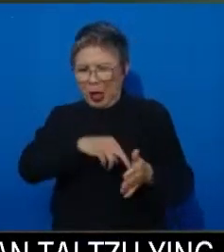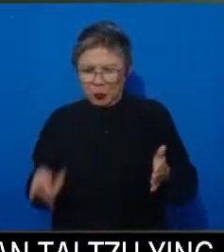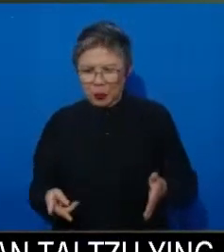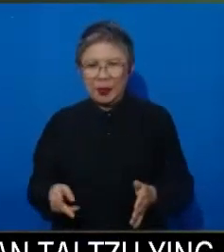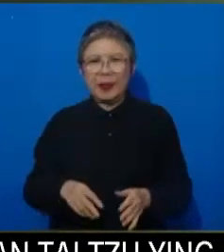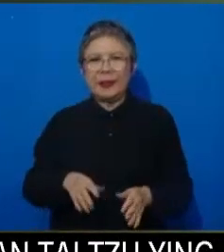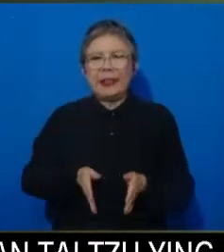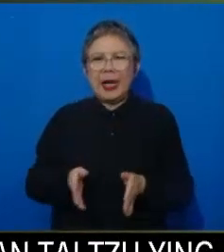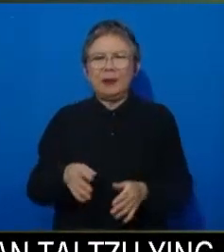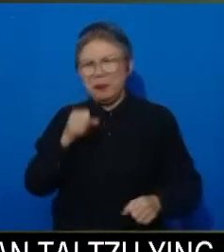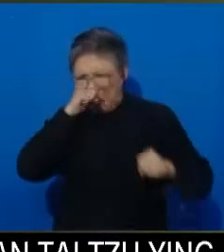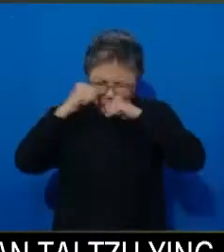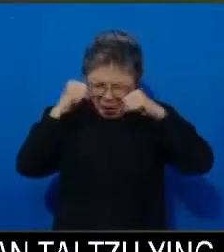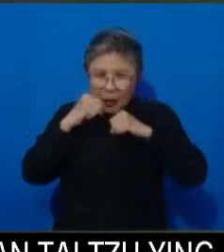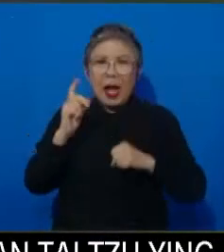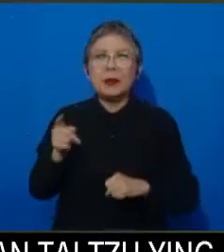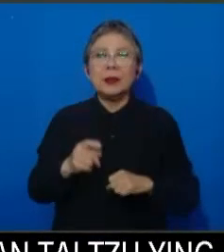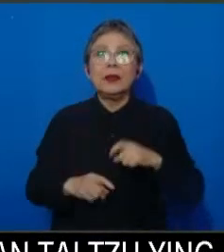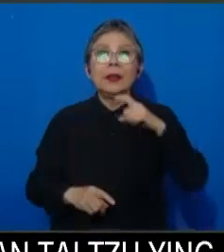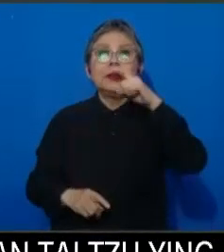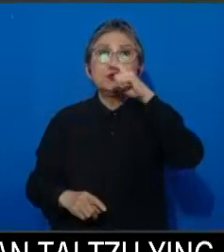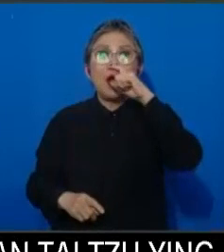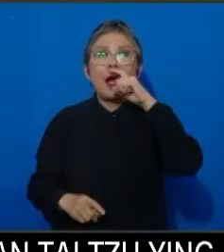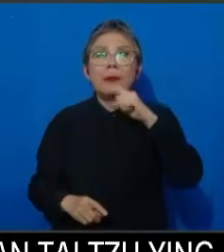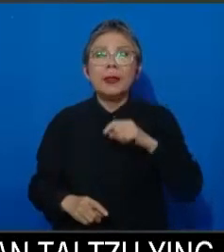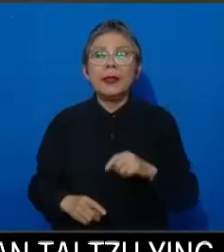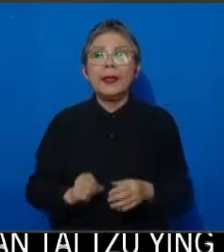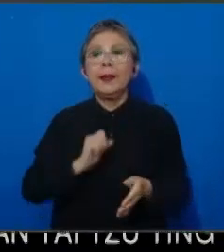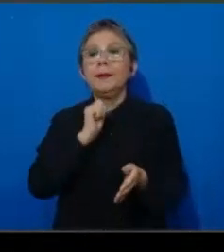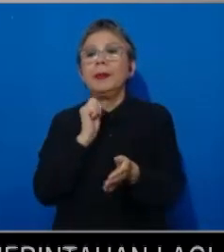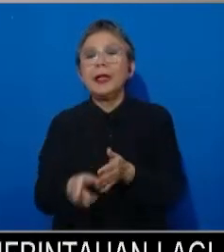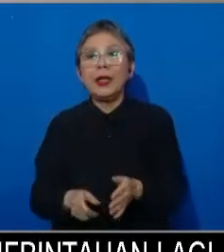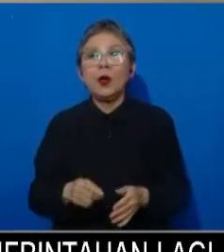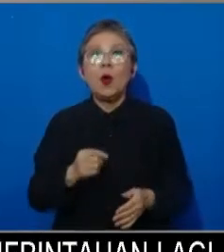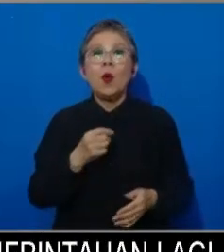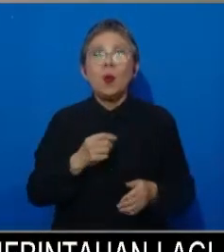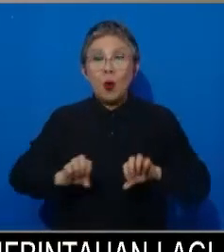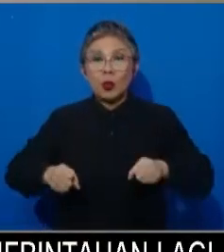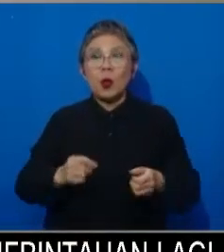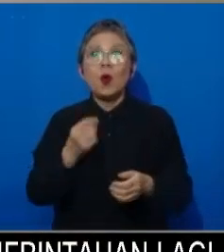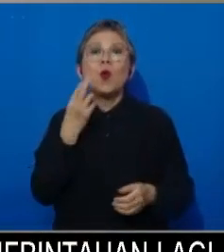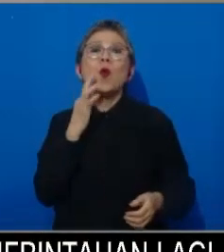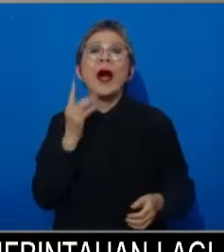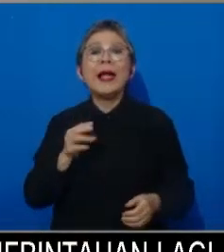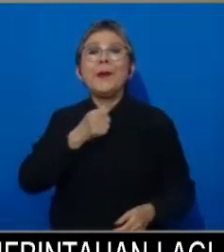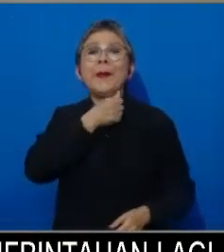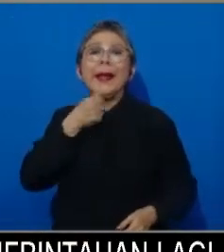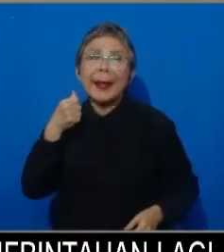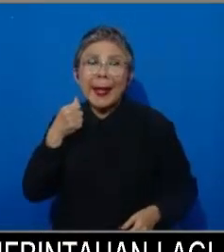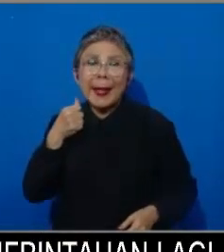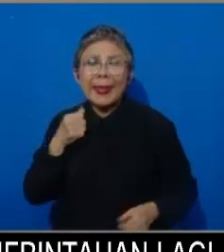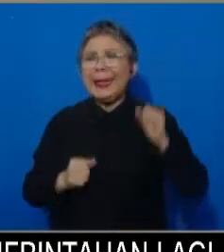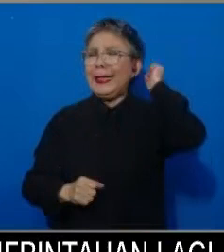jalan. Peristiwa ini dipicu oleh suami si ibu yang malah membeli motor berwarna merah, padahal istrinya menginginkan